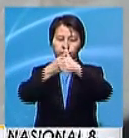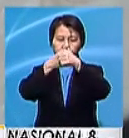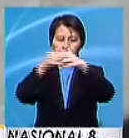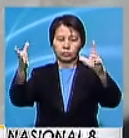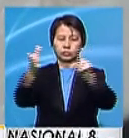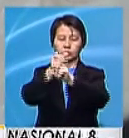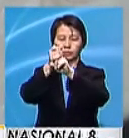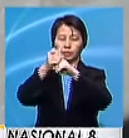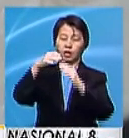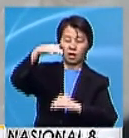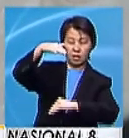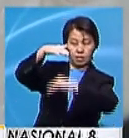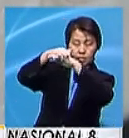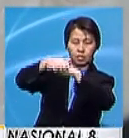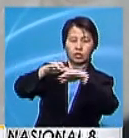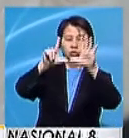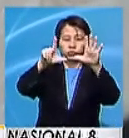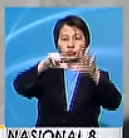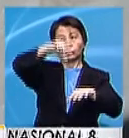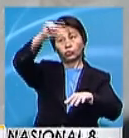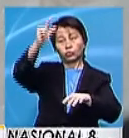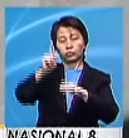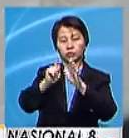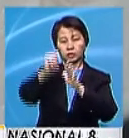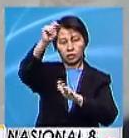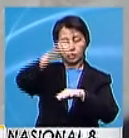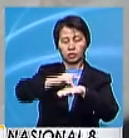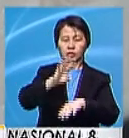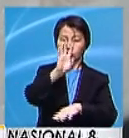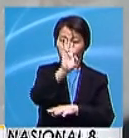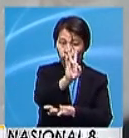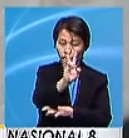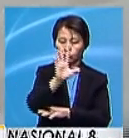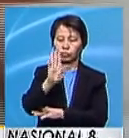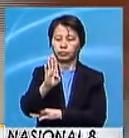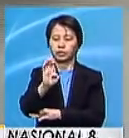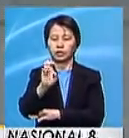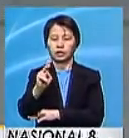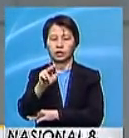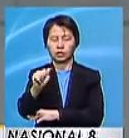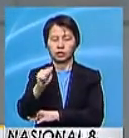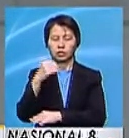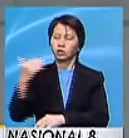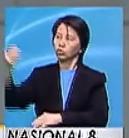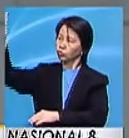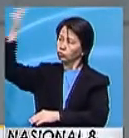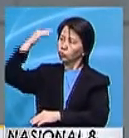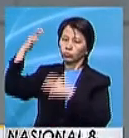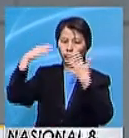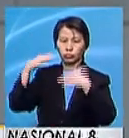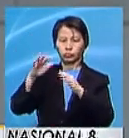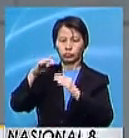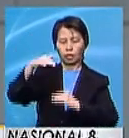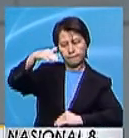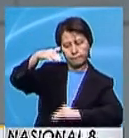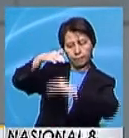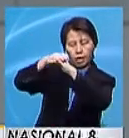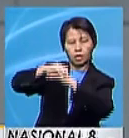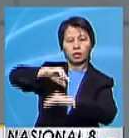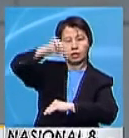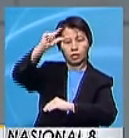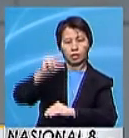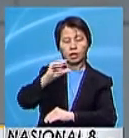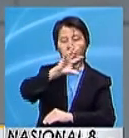mencapai puncak tujuh gunung tertinggi di tujuh benua. Antara kejayaan beliau sebelum ini berjaya menawan puncak tertinggi di